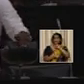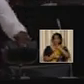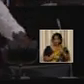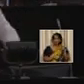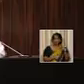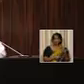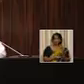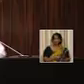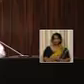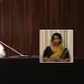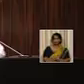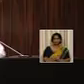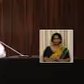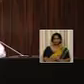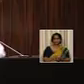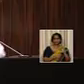හරි